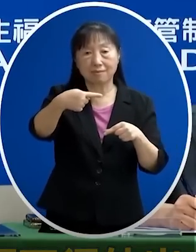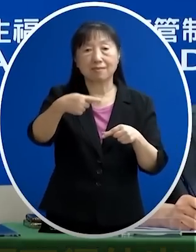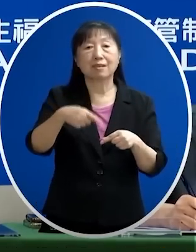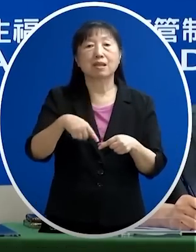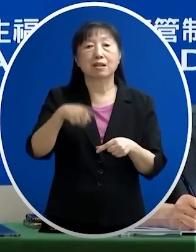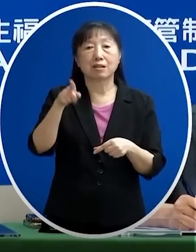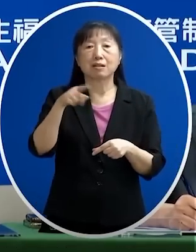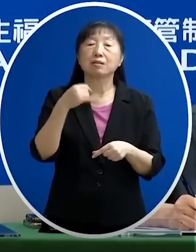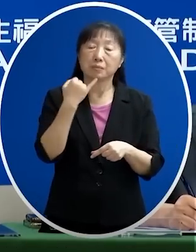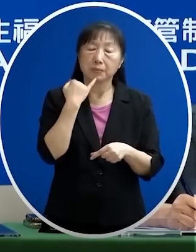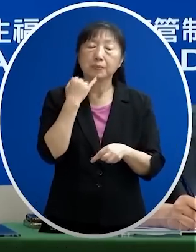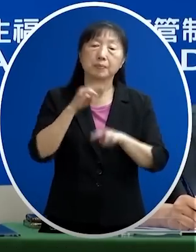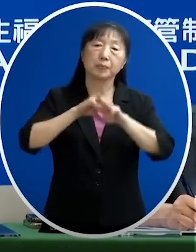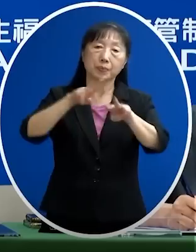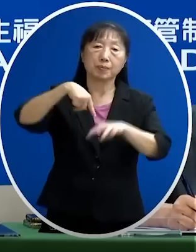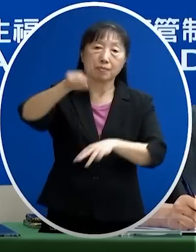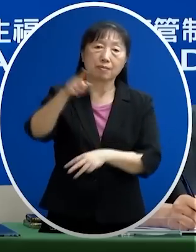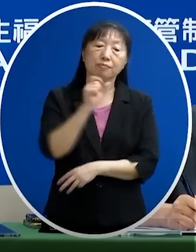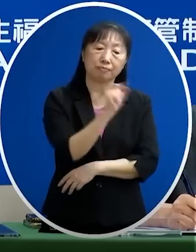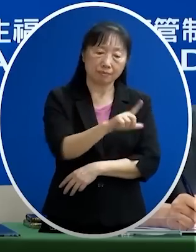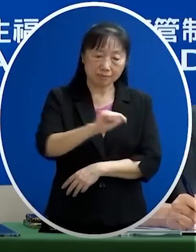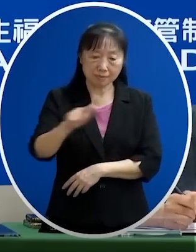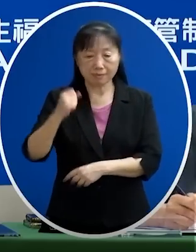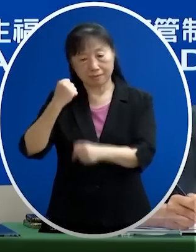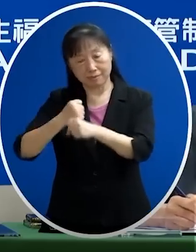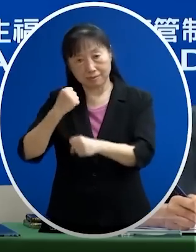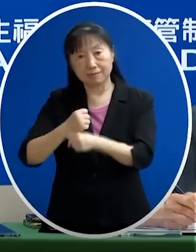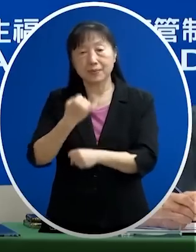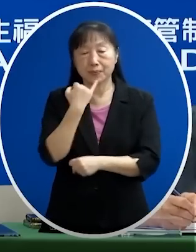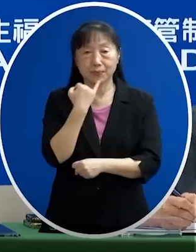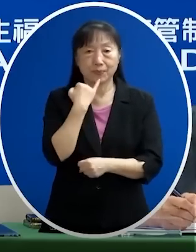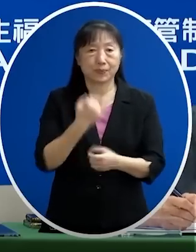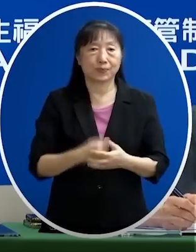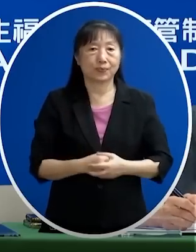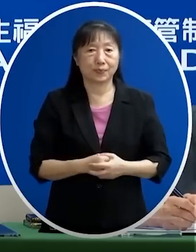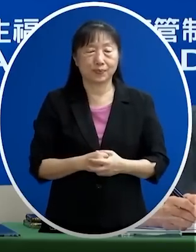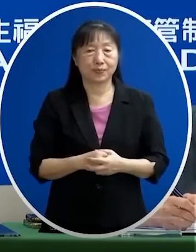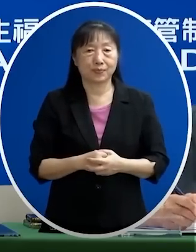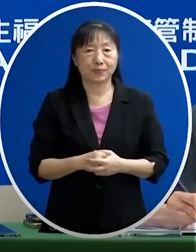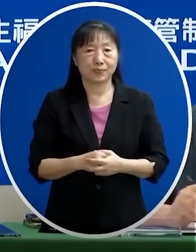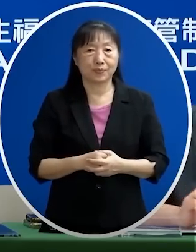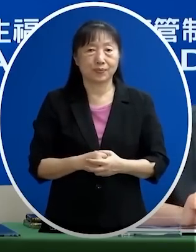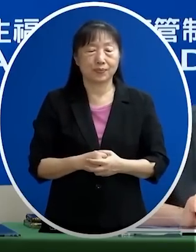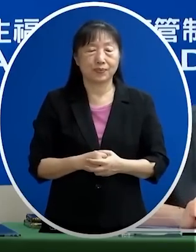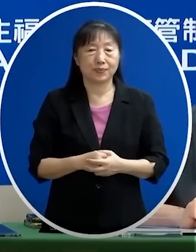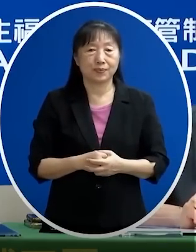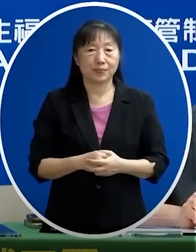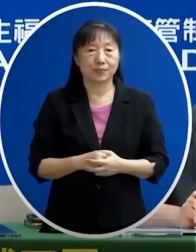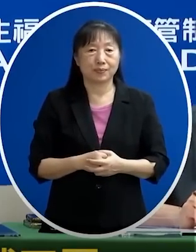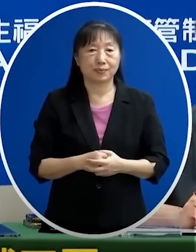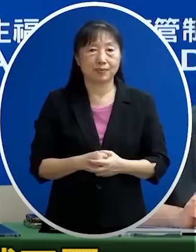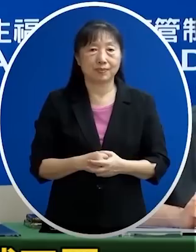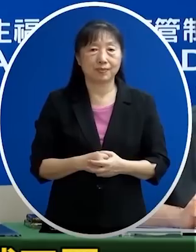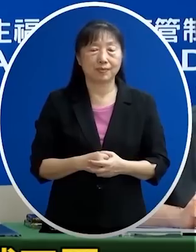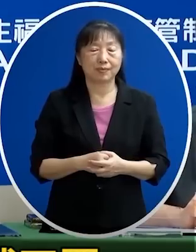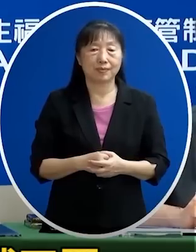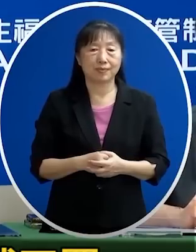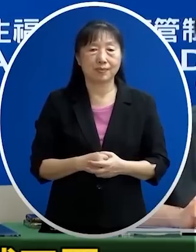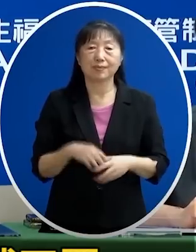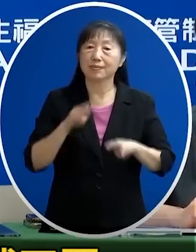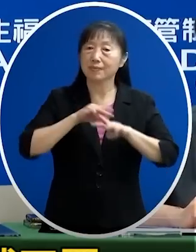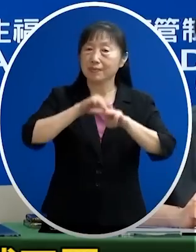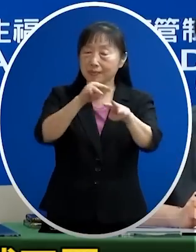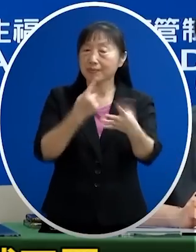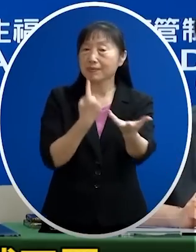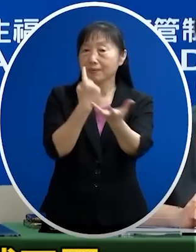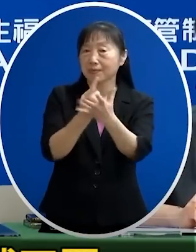出工作或采买生活必需用品，而不是让他可以出去这个